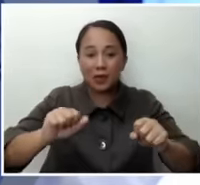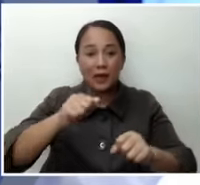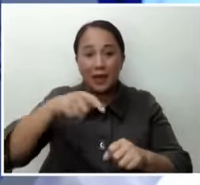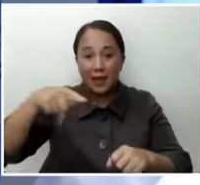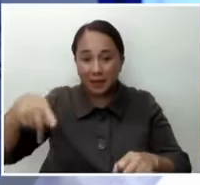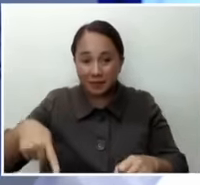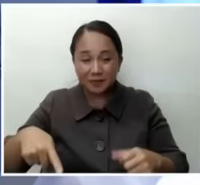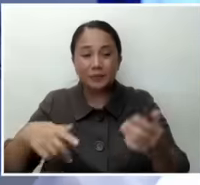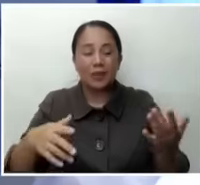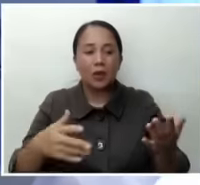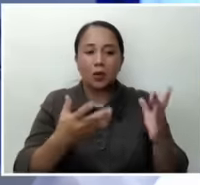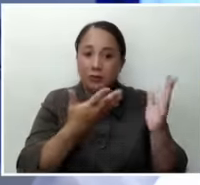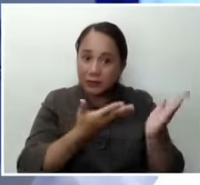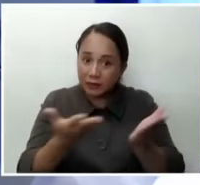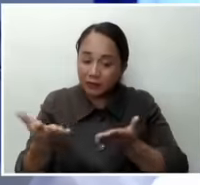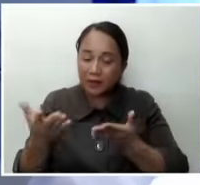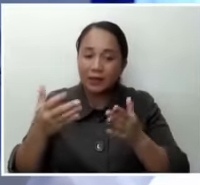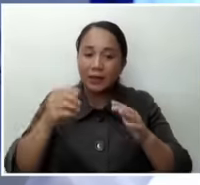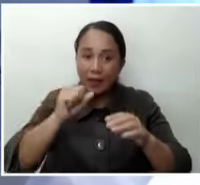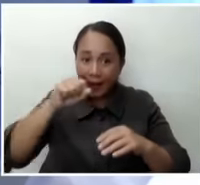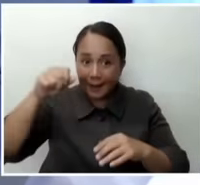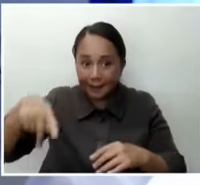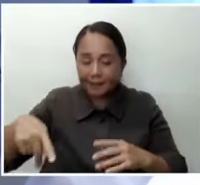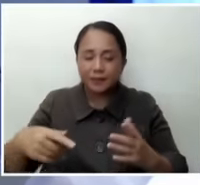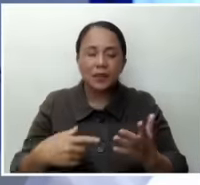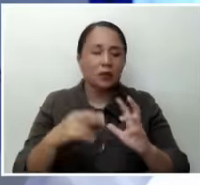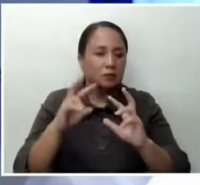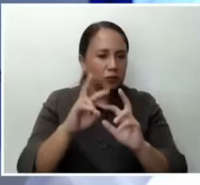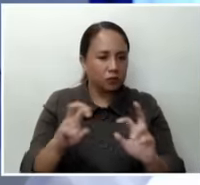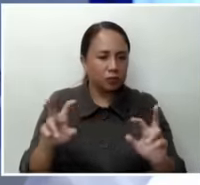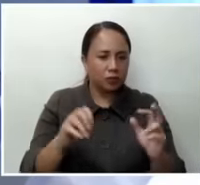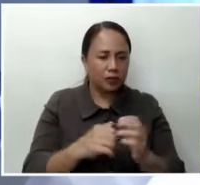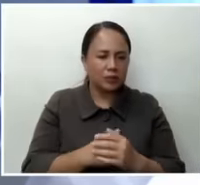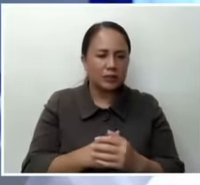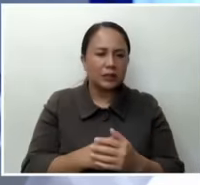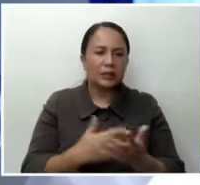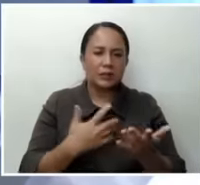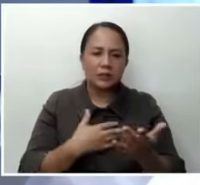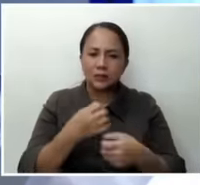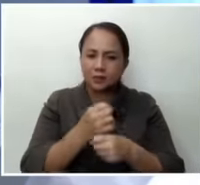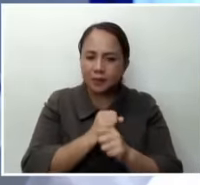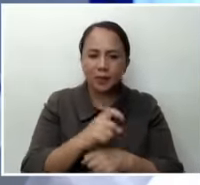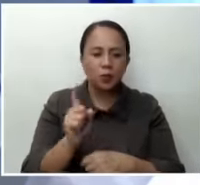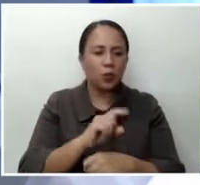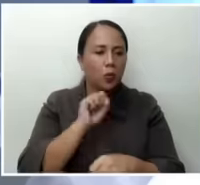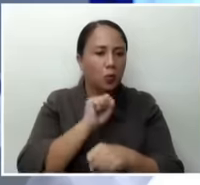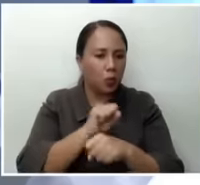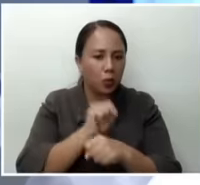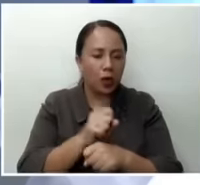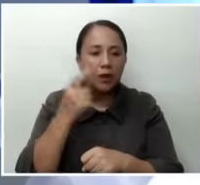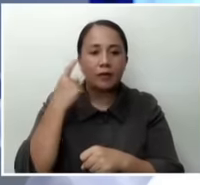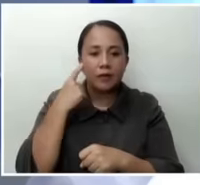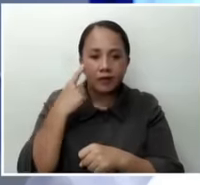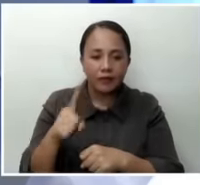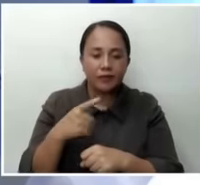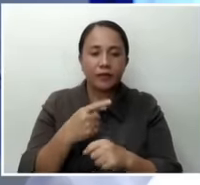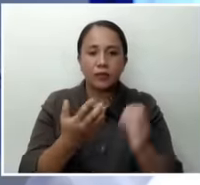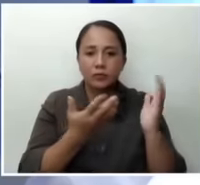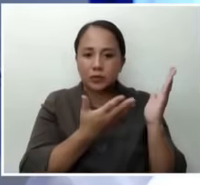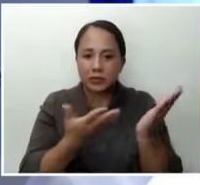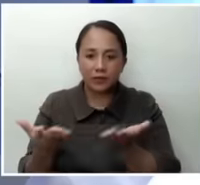on-demand delivery apps base na rin sa isang pag-aaral. Nakalilika rin ito ng mga trabaho para sa mga delivery